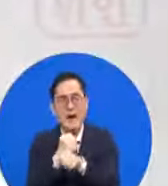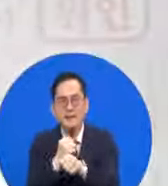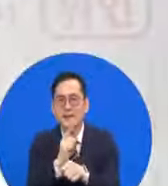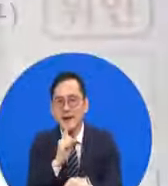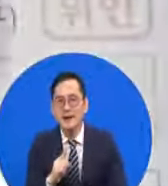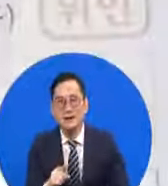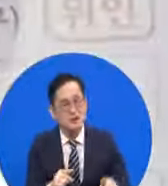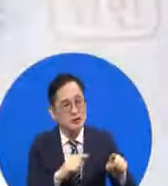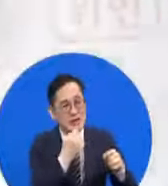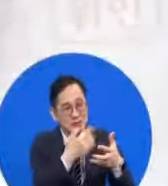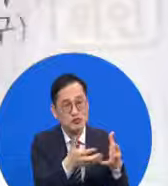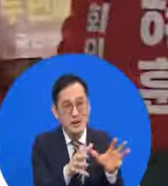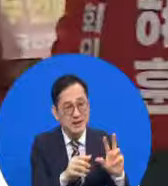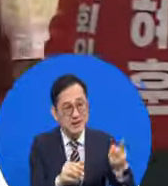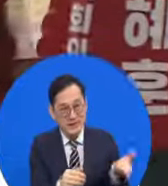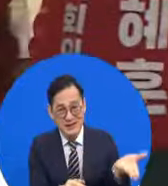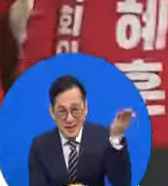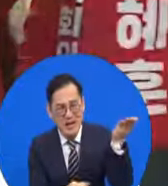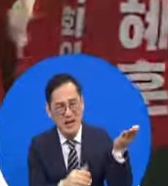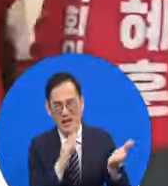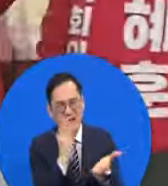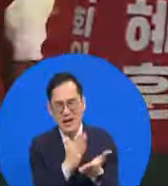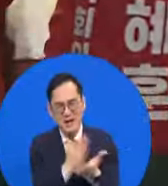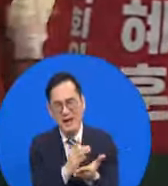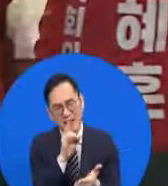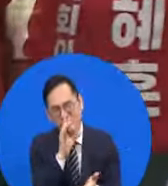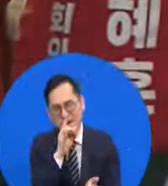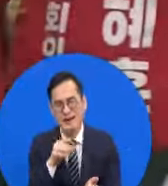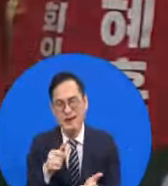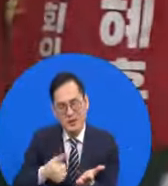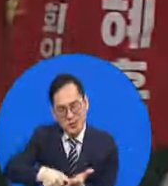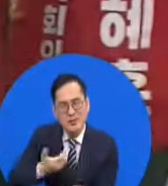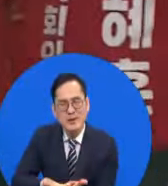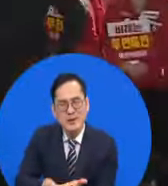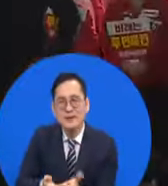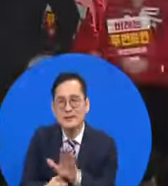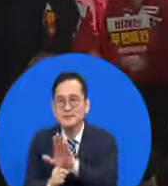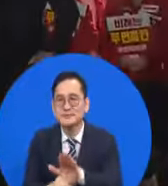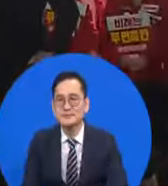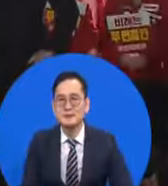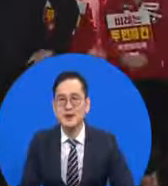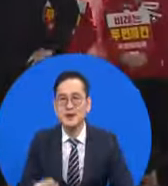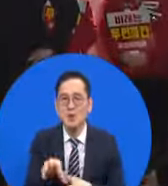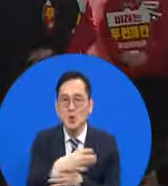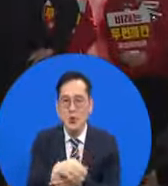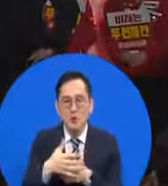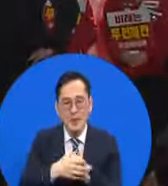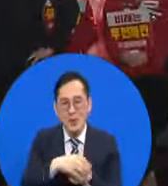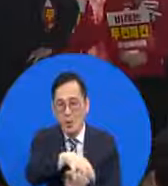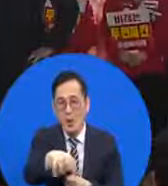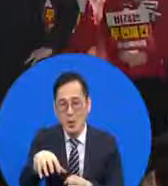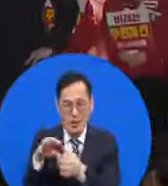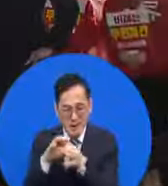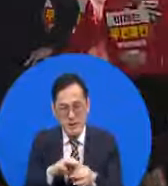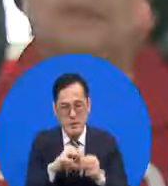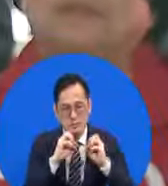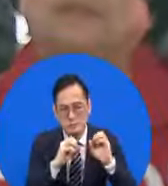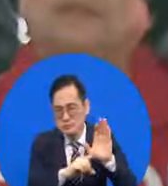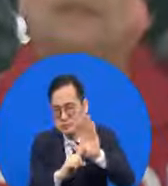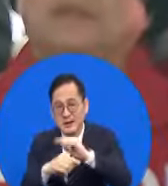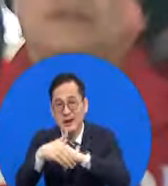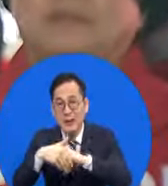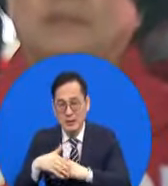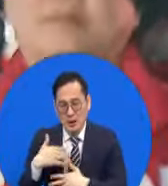않게 반드시 투표해달라고 호소했습니다. 마지막 집중 유세 이후 종로, 마포 등에서 지원 유세를 이어가려 했지만 한